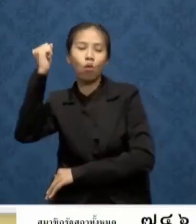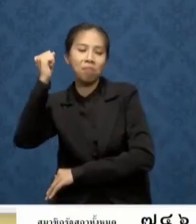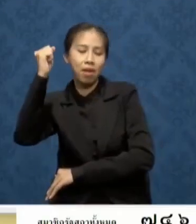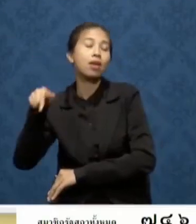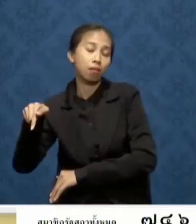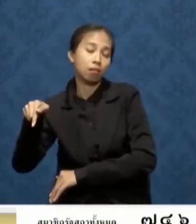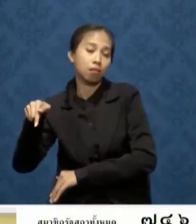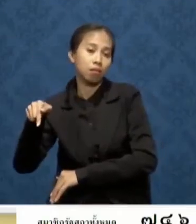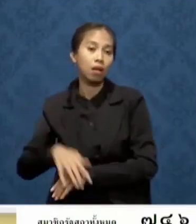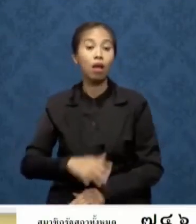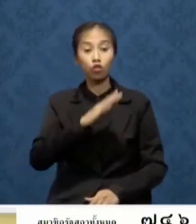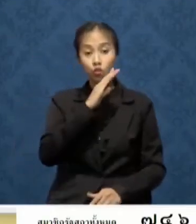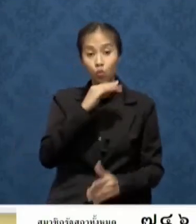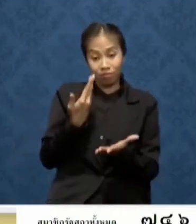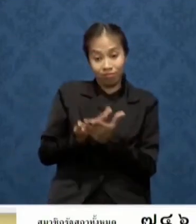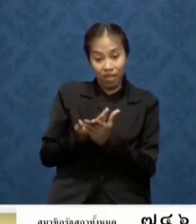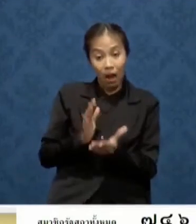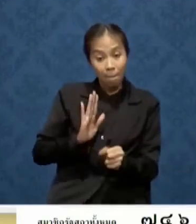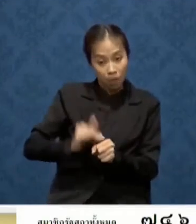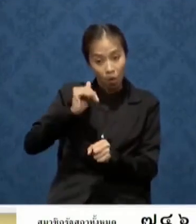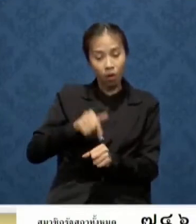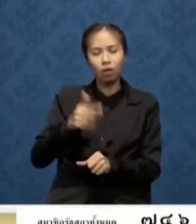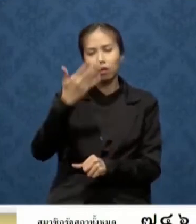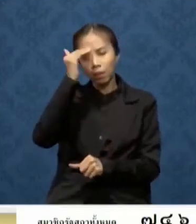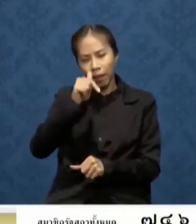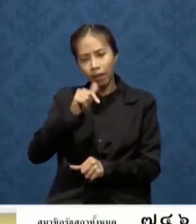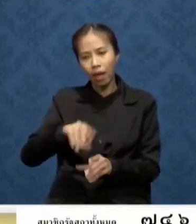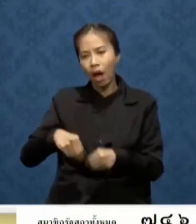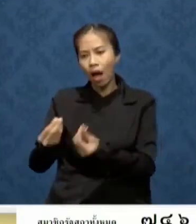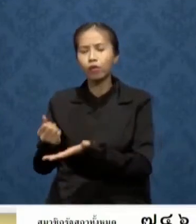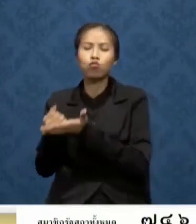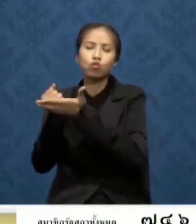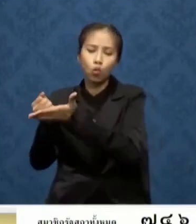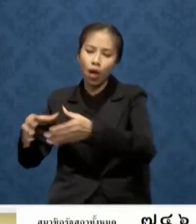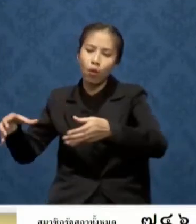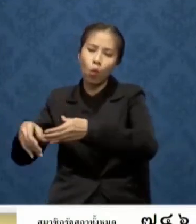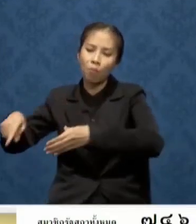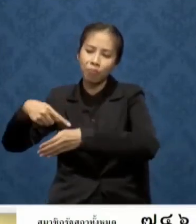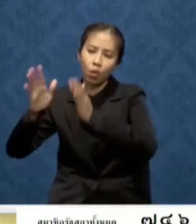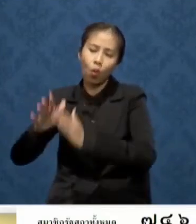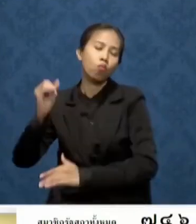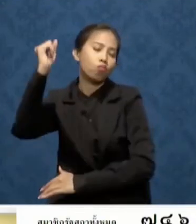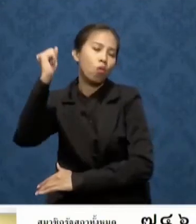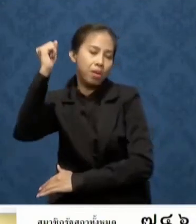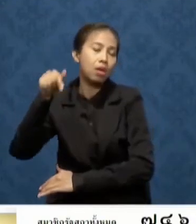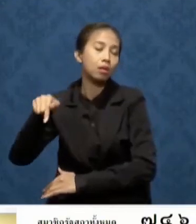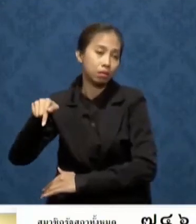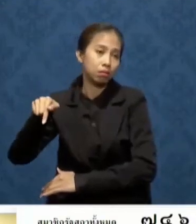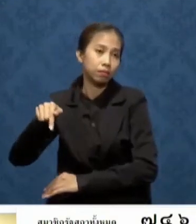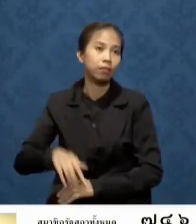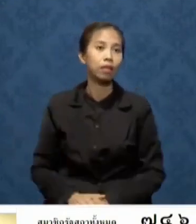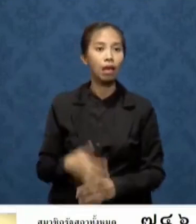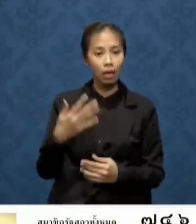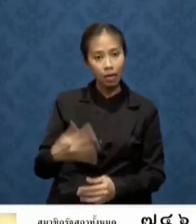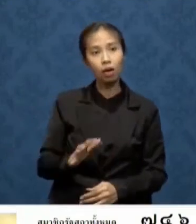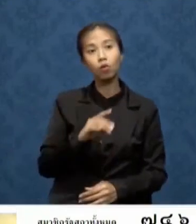กหากเรามเงินเหอเฟือ ทำไมเราไม่ไปอุดหนุนผู้ใช้รถเมก่อนหรอในสัตวนที่มัมากกว่าหรอ